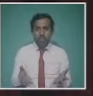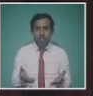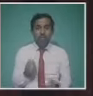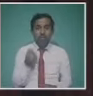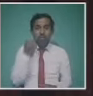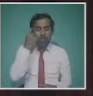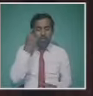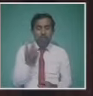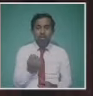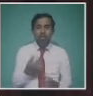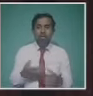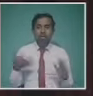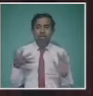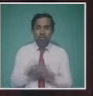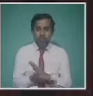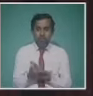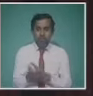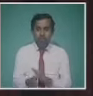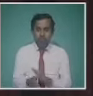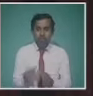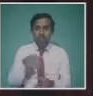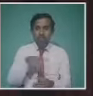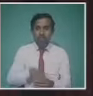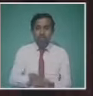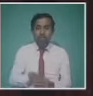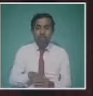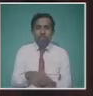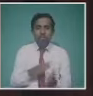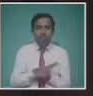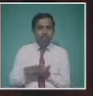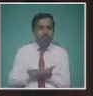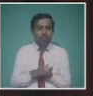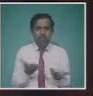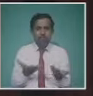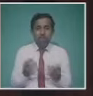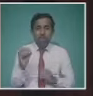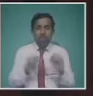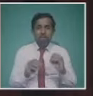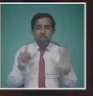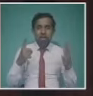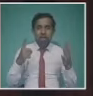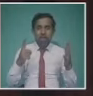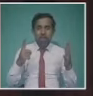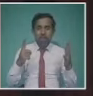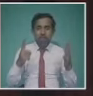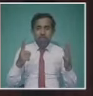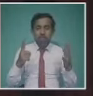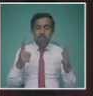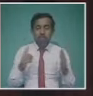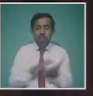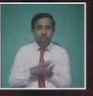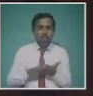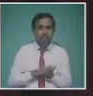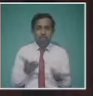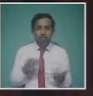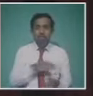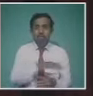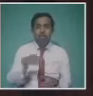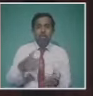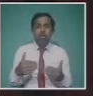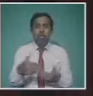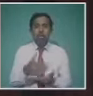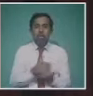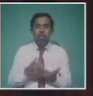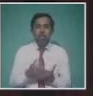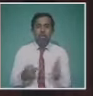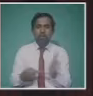ගියපු ආර්ථික ගමනක ප්‍රතිඵලයක් ඒක තුල මේ අවිධිමත් ශ්‍රේෂ්ඨයේ 70%ක් අපේ රටේ ජීවත් වෙනවා ඒ අවිධිමත් ශ්‍රේෂ්ඨයේ සමස්තයක්ම